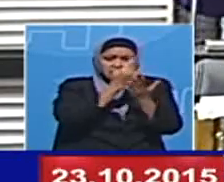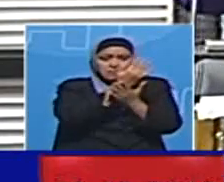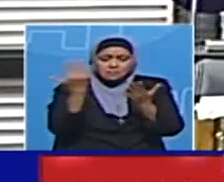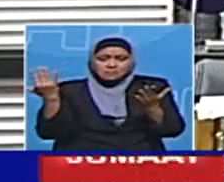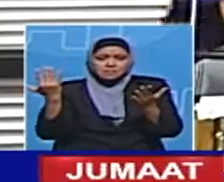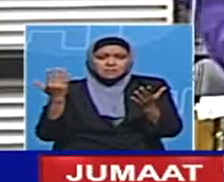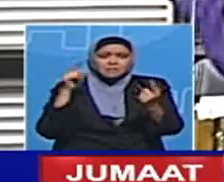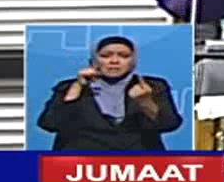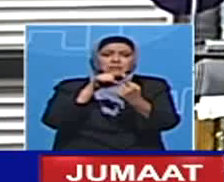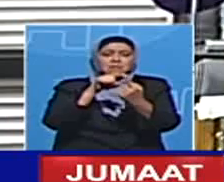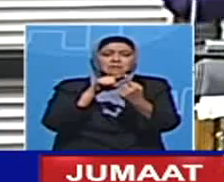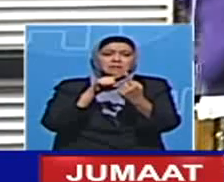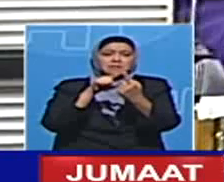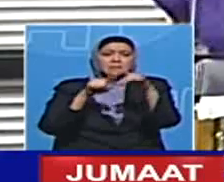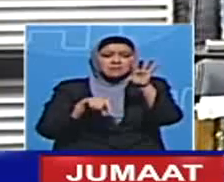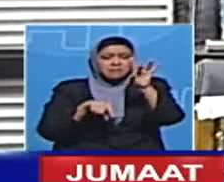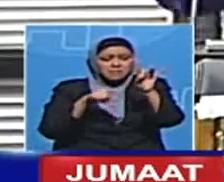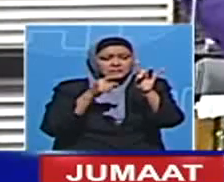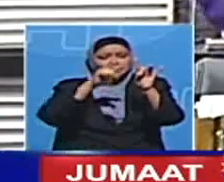4215 kepada